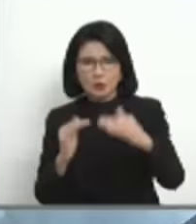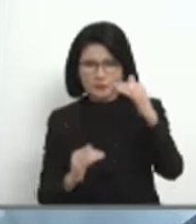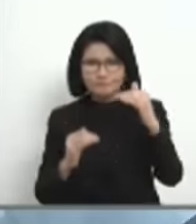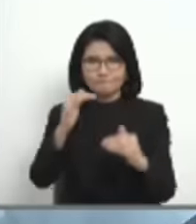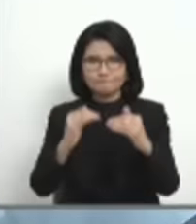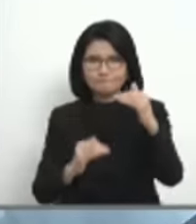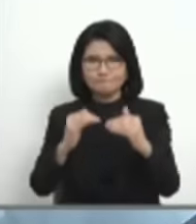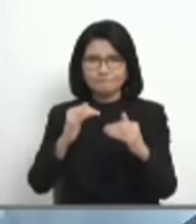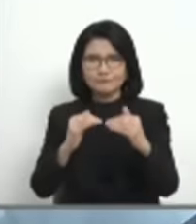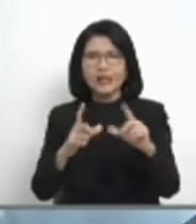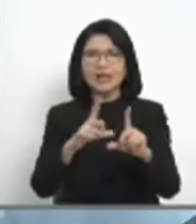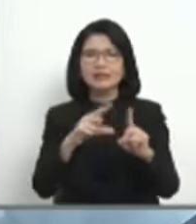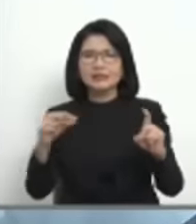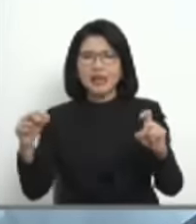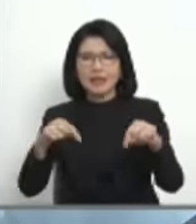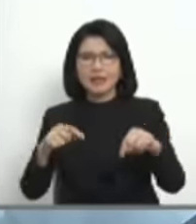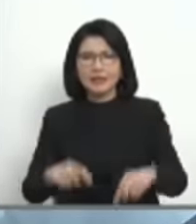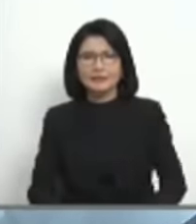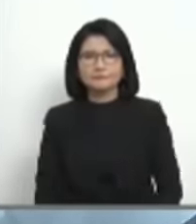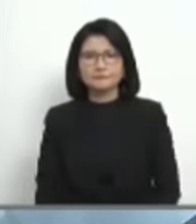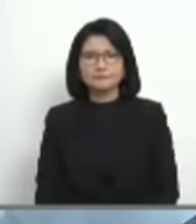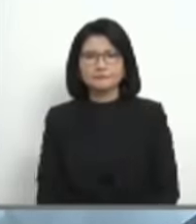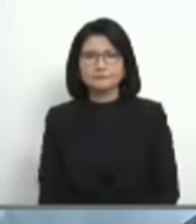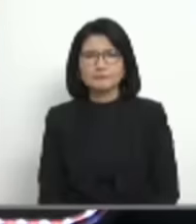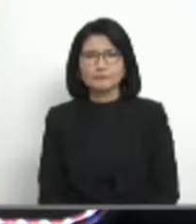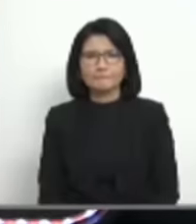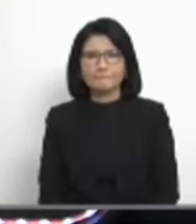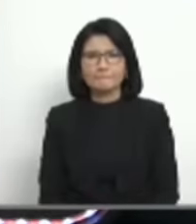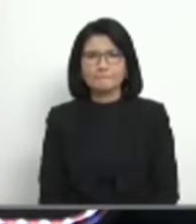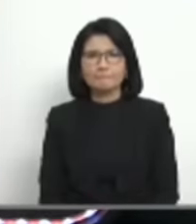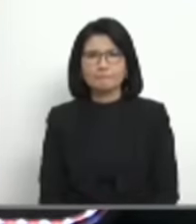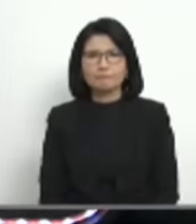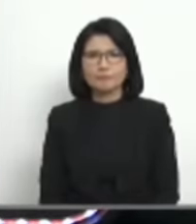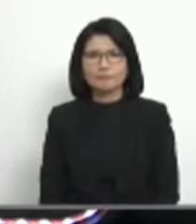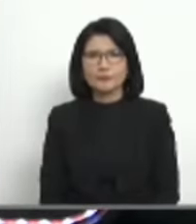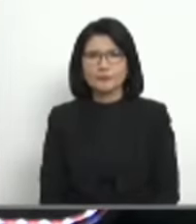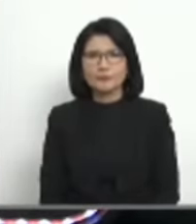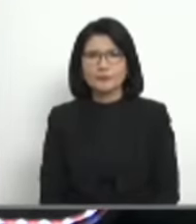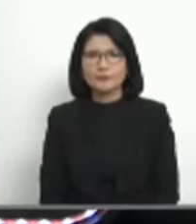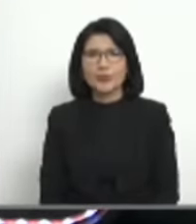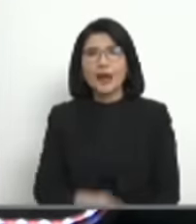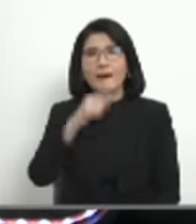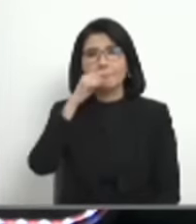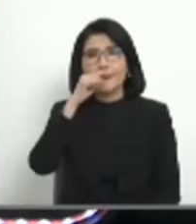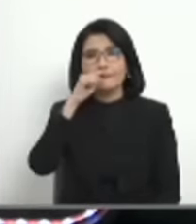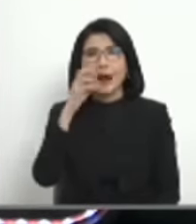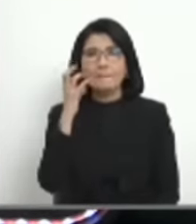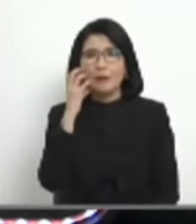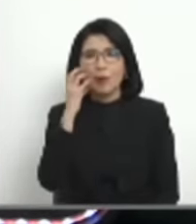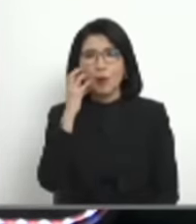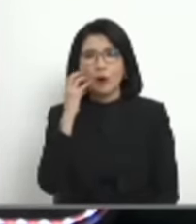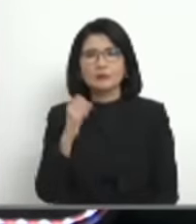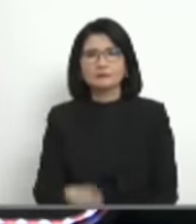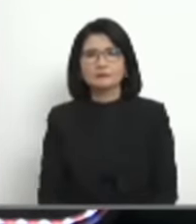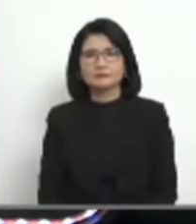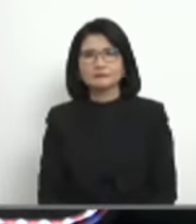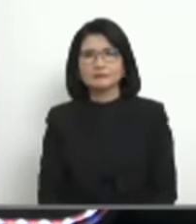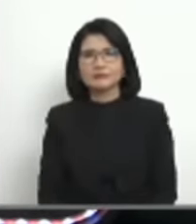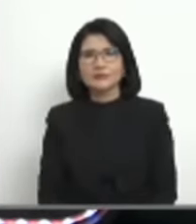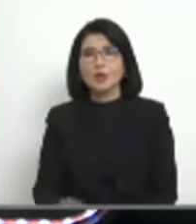bapak kami persilakan sebentar bapak kami persilakan kepada calon Presiden nomor urut du Bapak prabo untukjawab pertanyaan dari bapak Ganjar